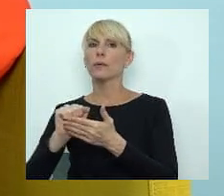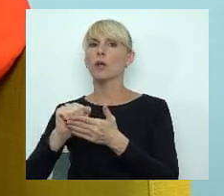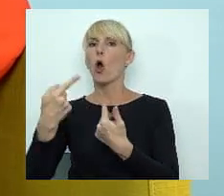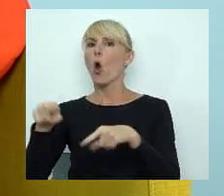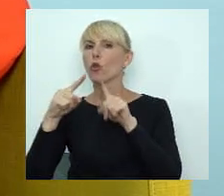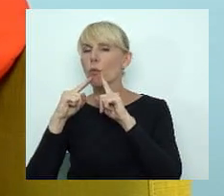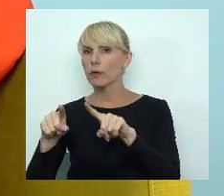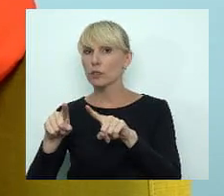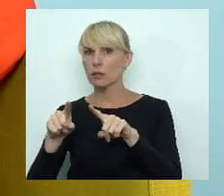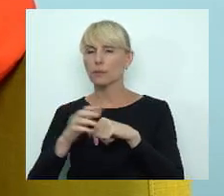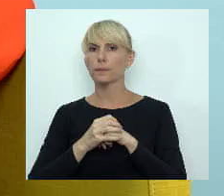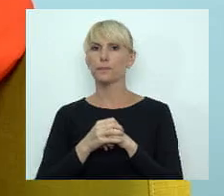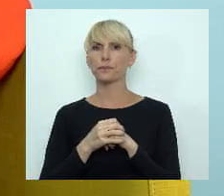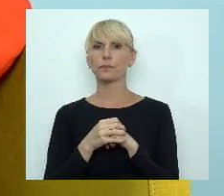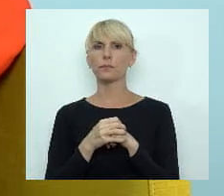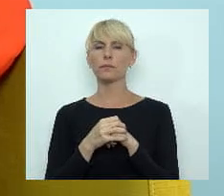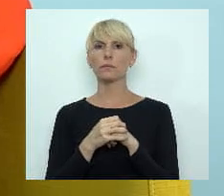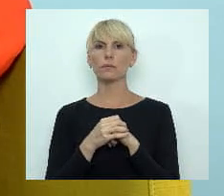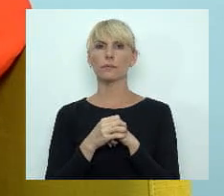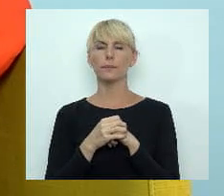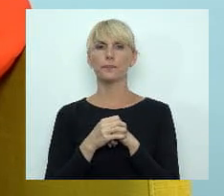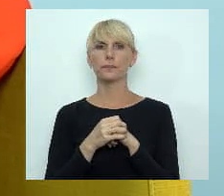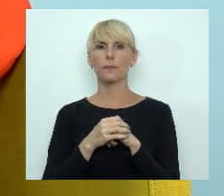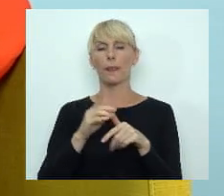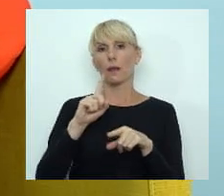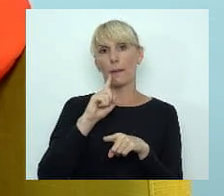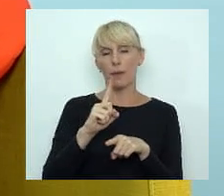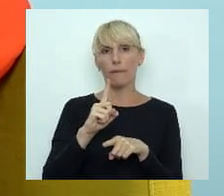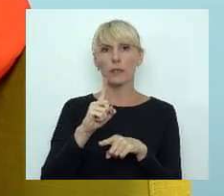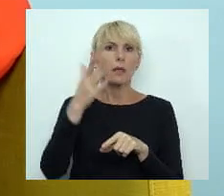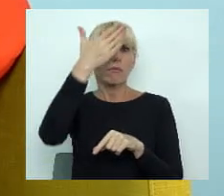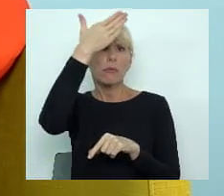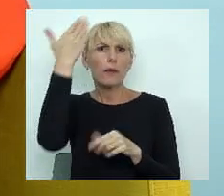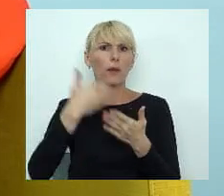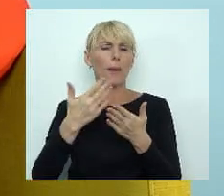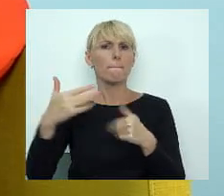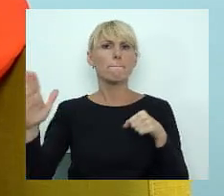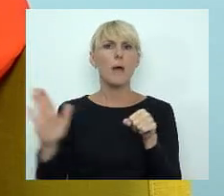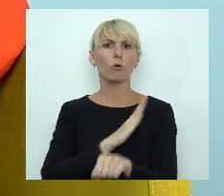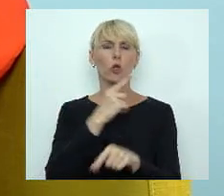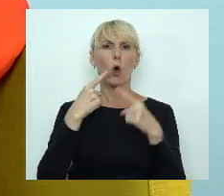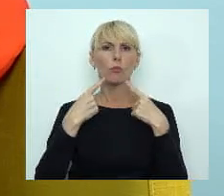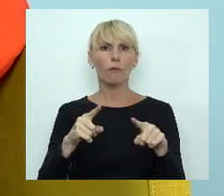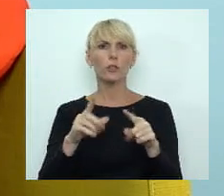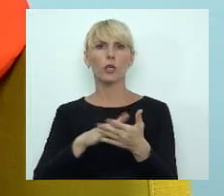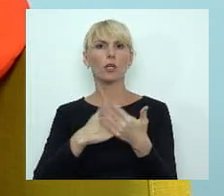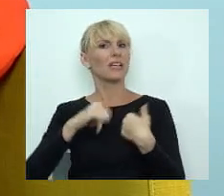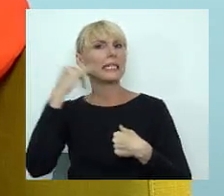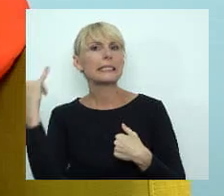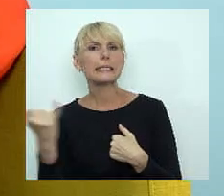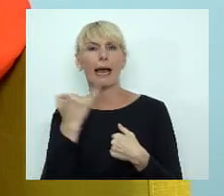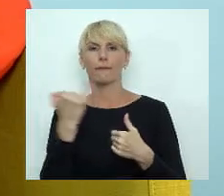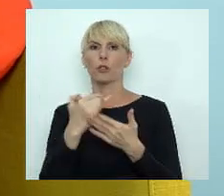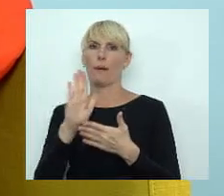systemem. Odpowiada też, nie wiem, czy to jest najlepsze pojęcie, z tego względu, że pełną odpowiedzialność zawsze ponosi administrator.